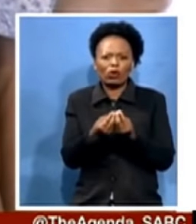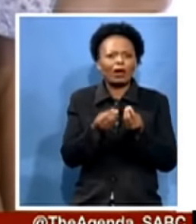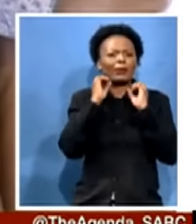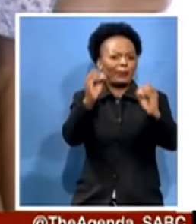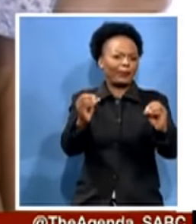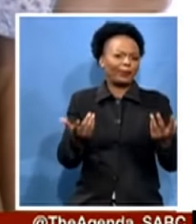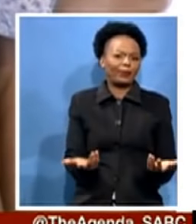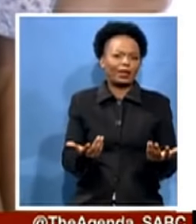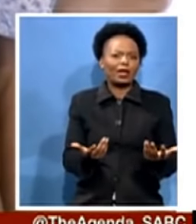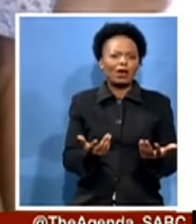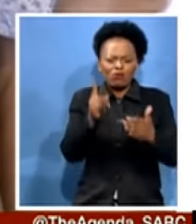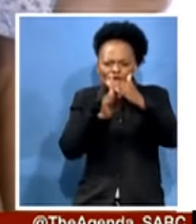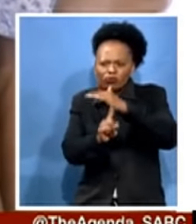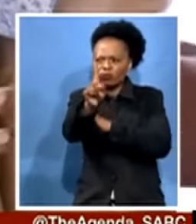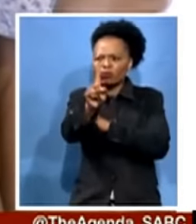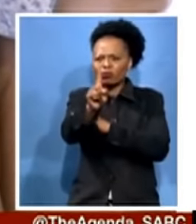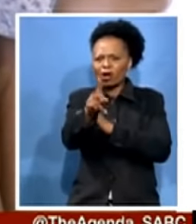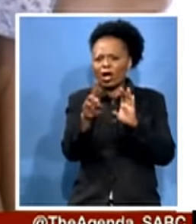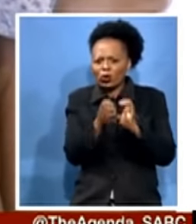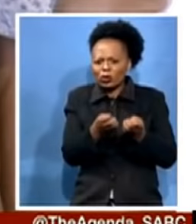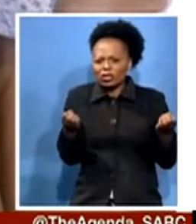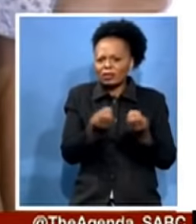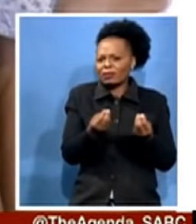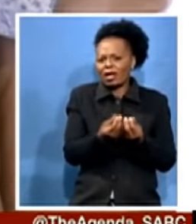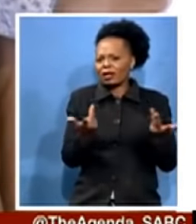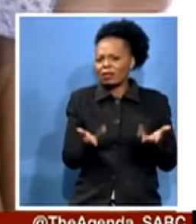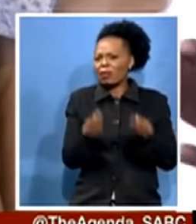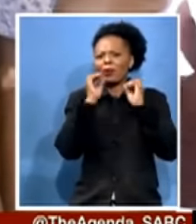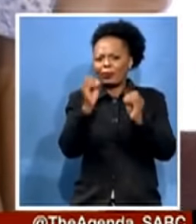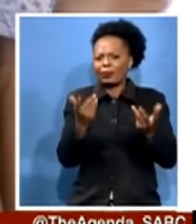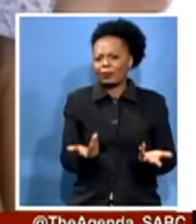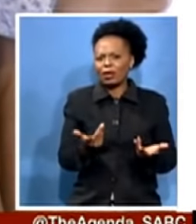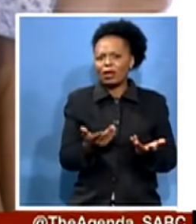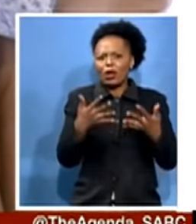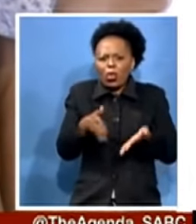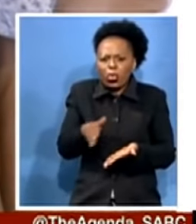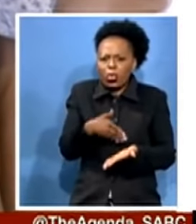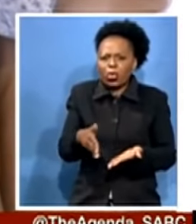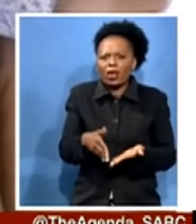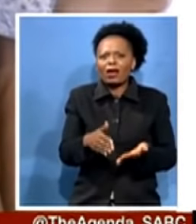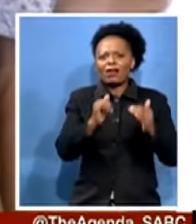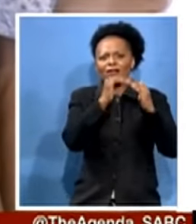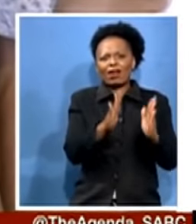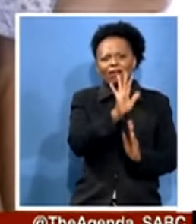abahlala kuyo uyimizi MA5 in between bawu number 5 laba bagqekezelwe